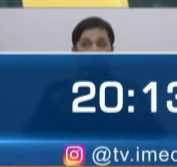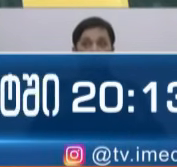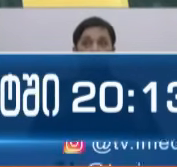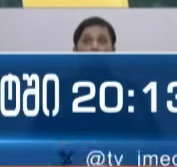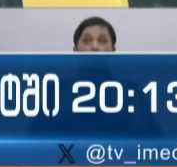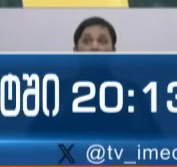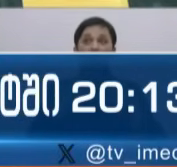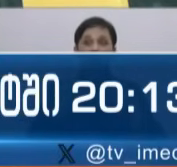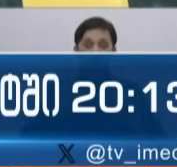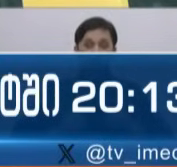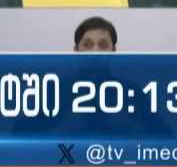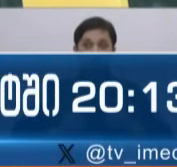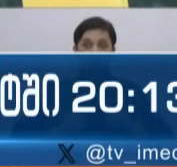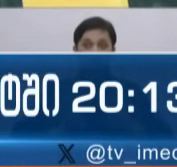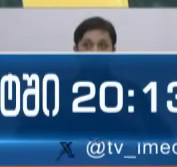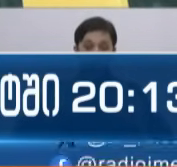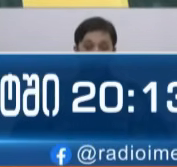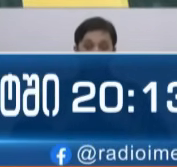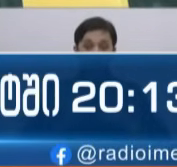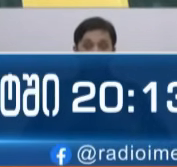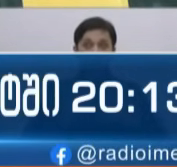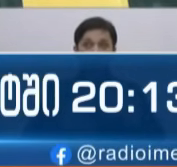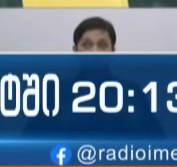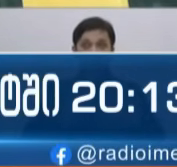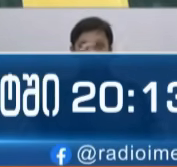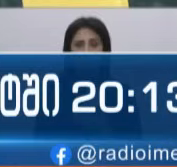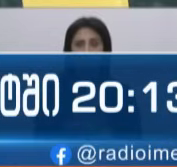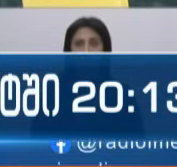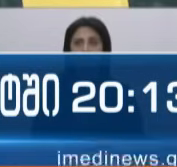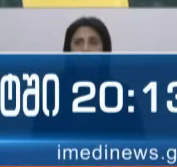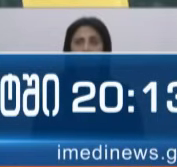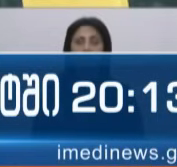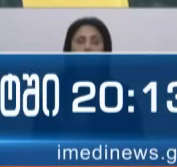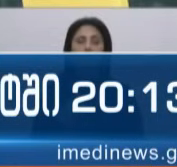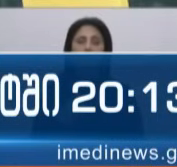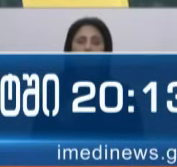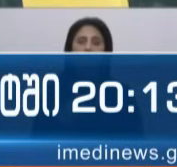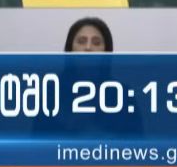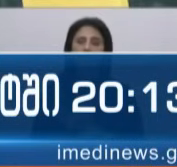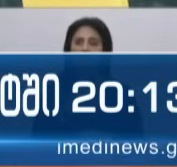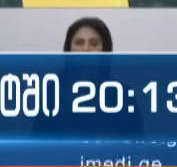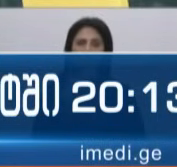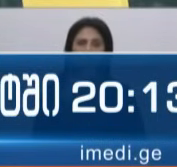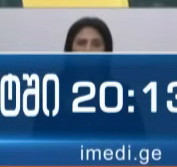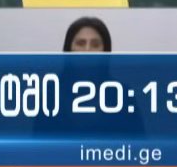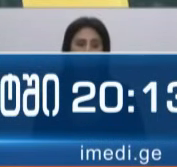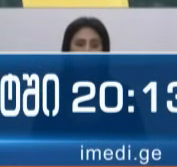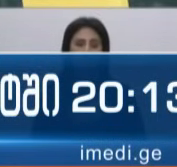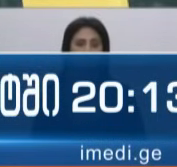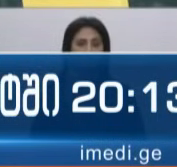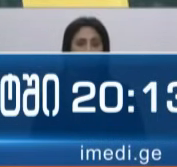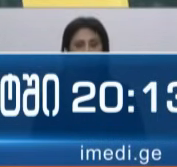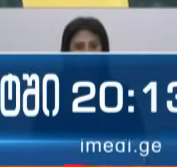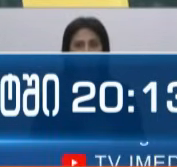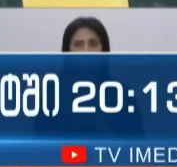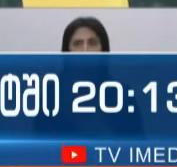მეტიც ანგრევთ. ანგრევთ თანამედროვე სახელმწიფოებრივ კულტურას. მე ძალიან ბევრ გულანთებულ ახალგაზრდას